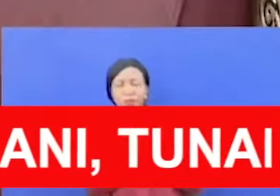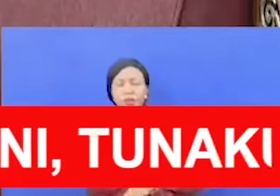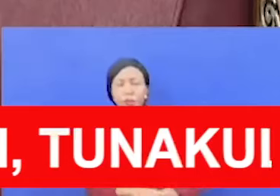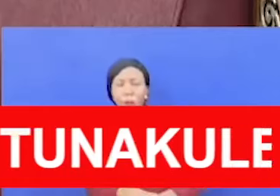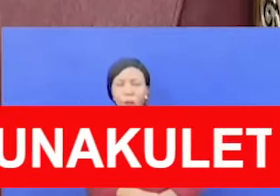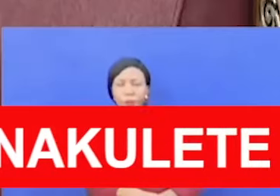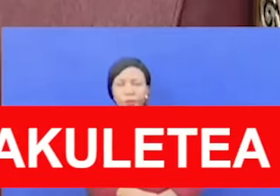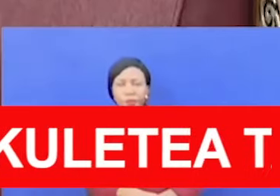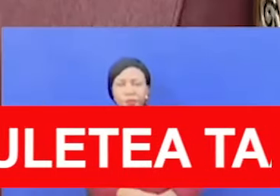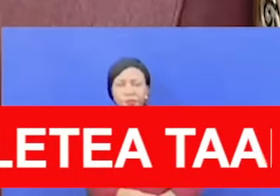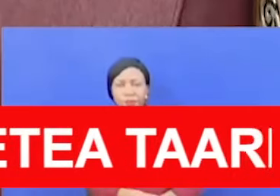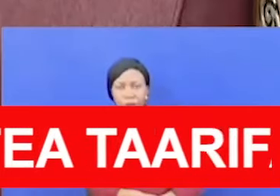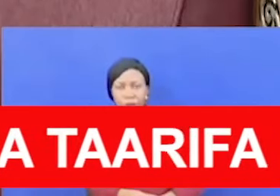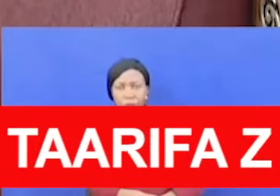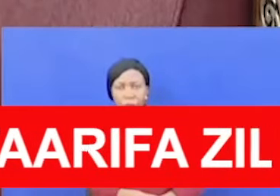mheshimiwa Sanga, nakushukuru kwa